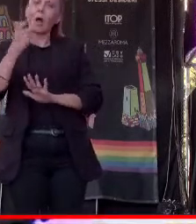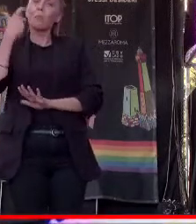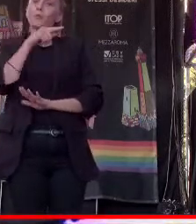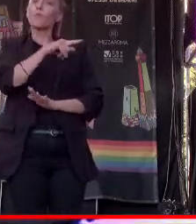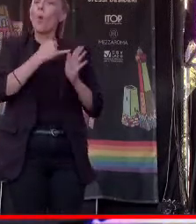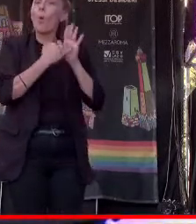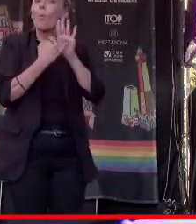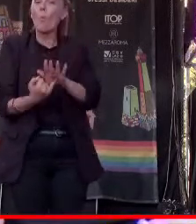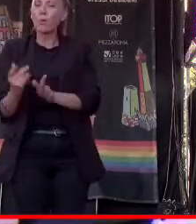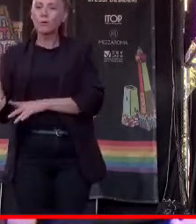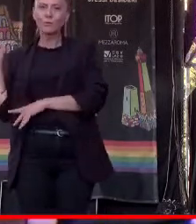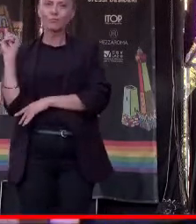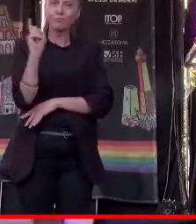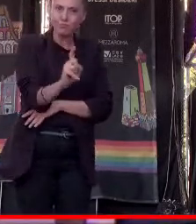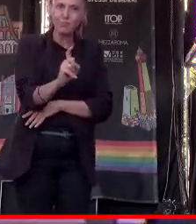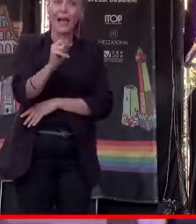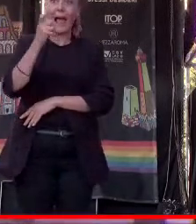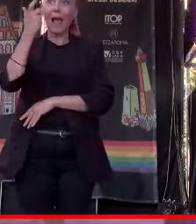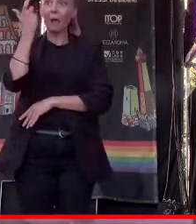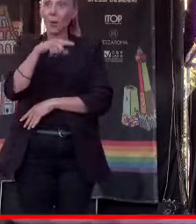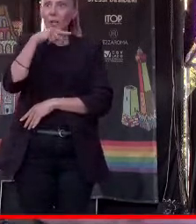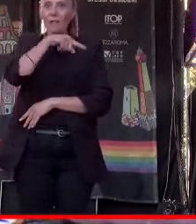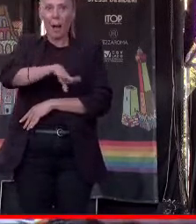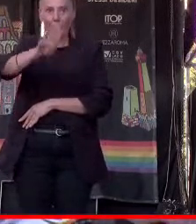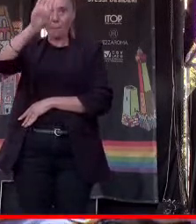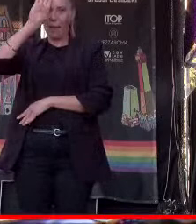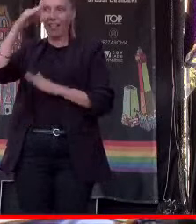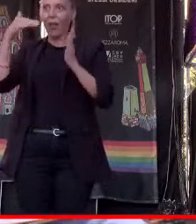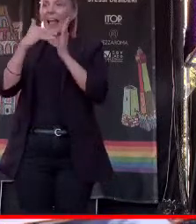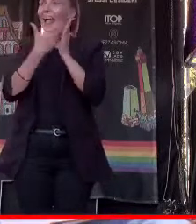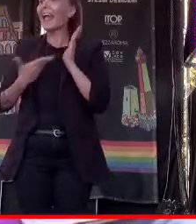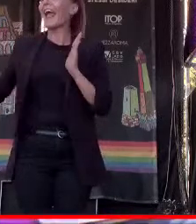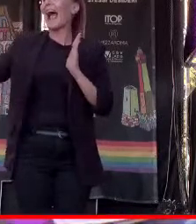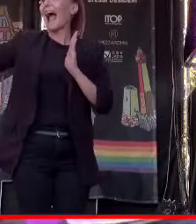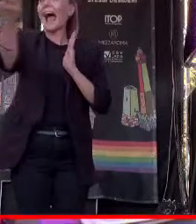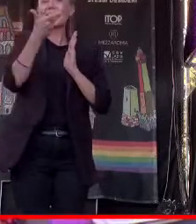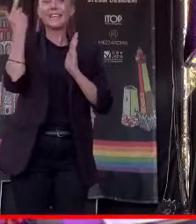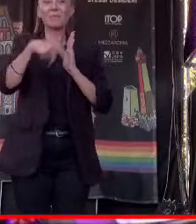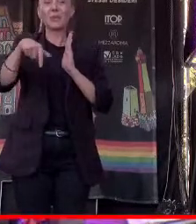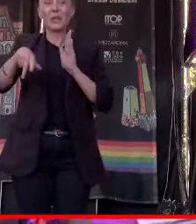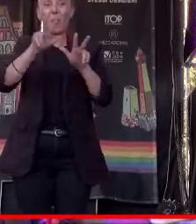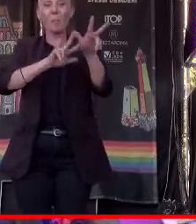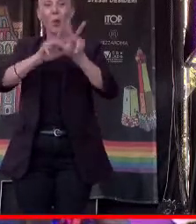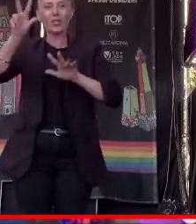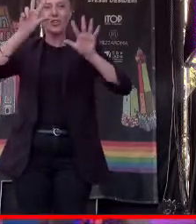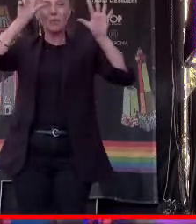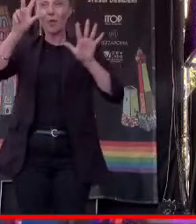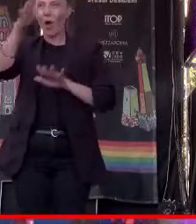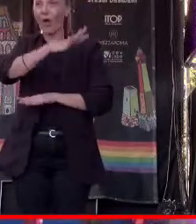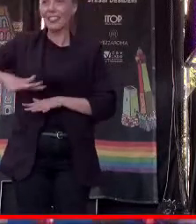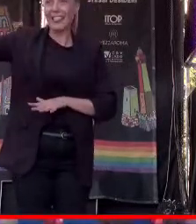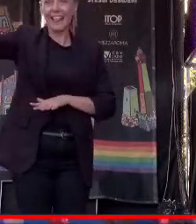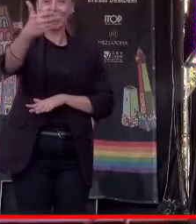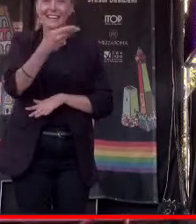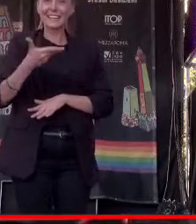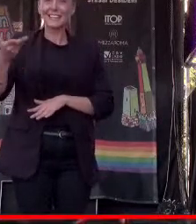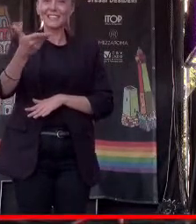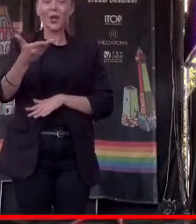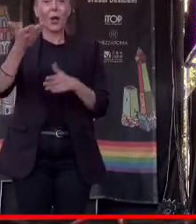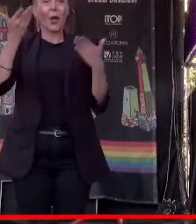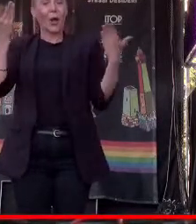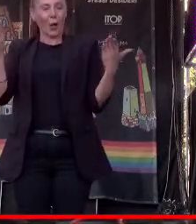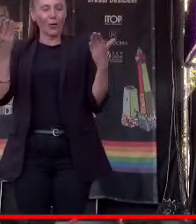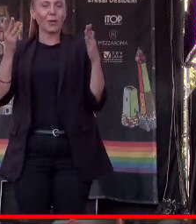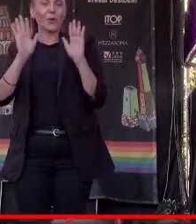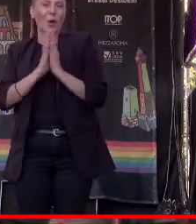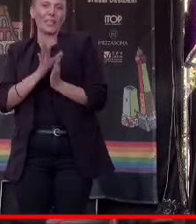ultimo. È anche il padrone di casa, nel senso siamo comunque nel territorio dell'ottavo municipio. E abbiamo appena visto